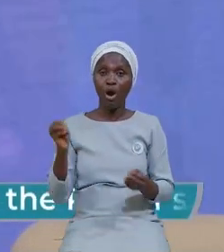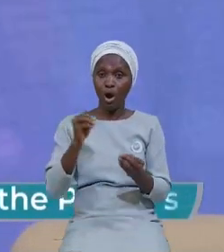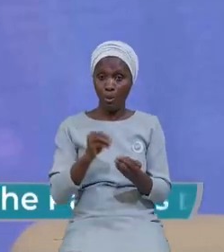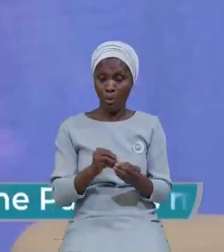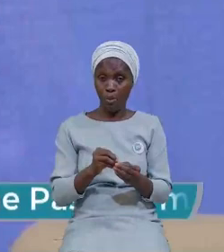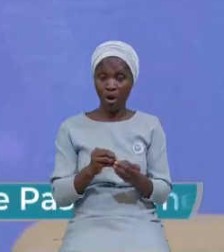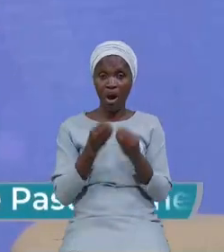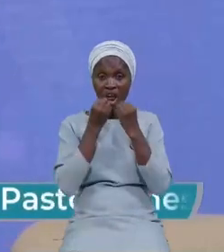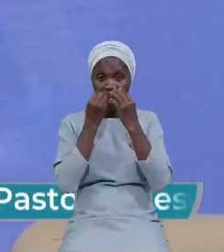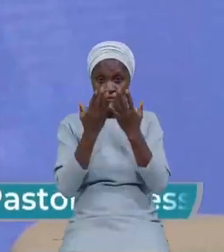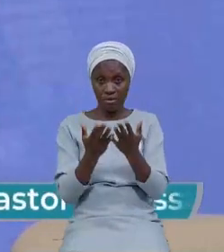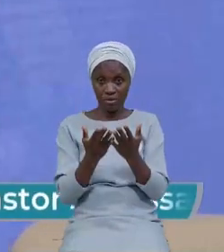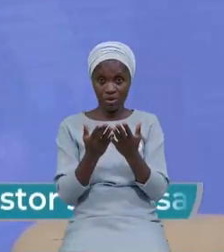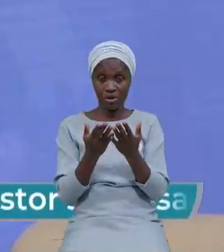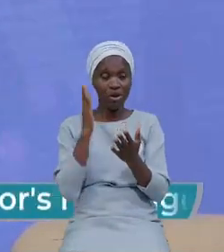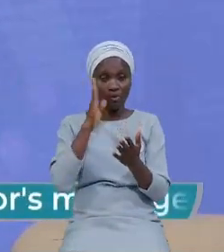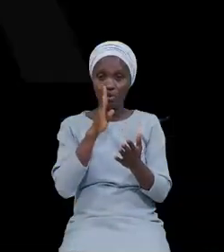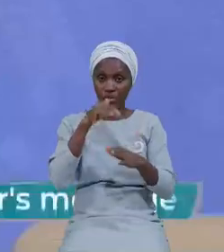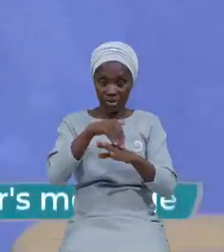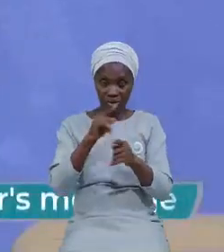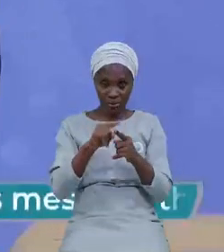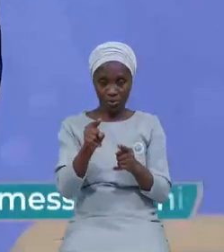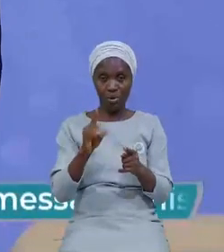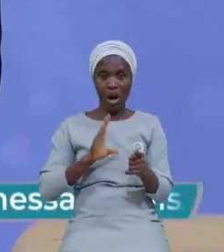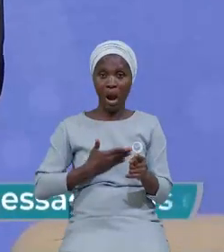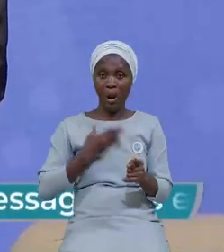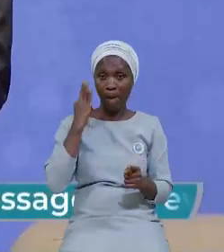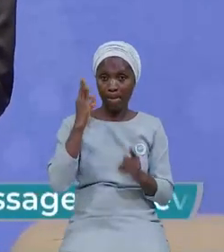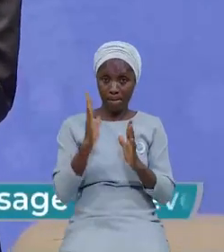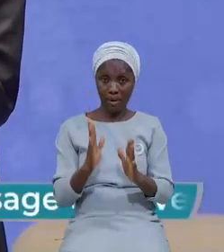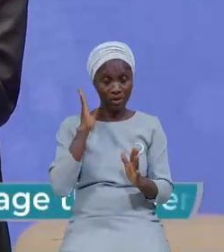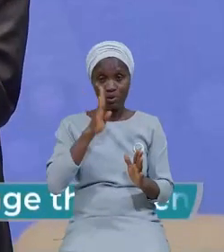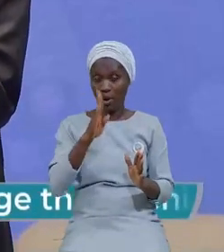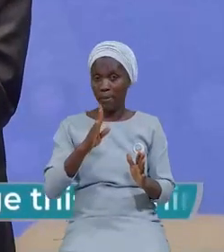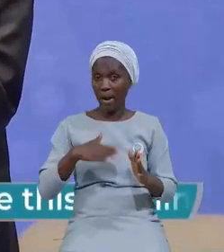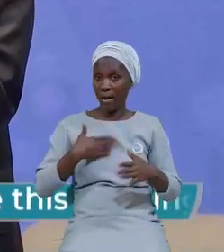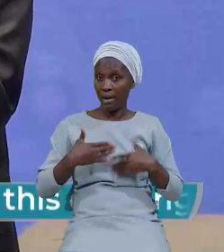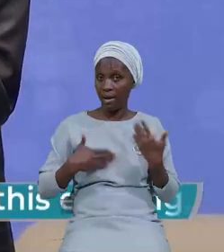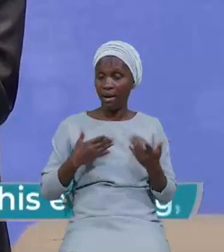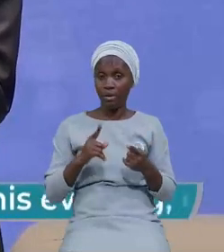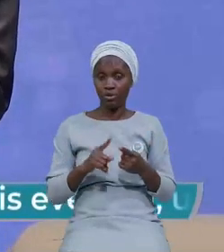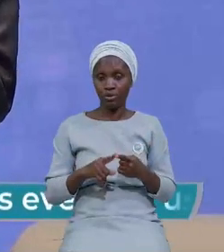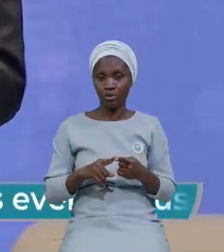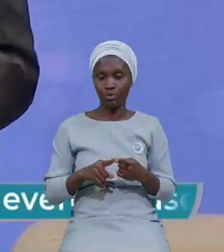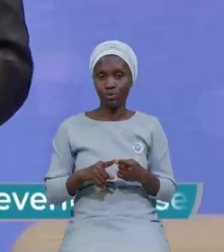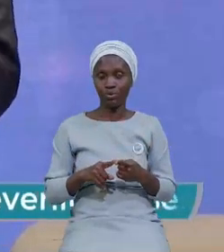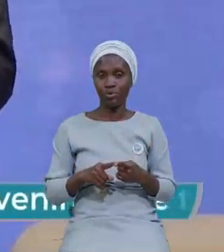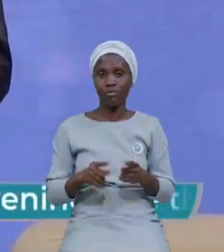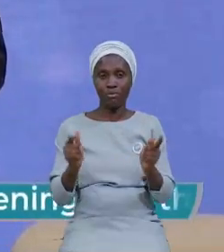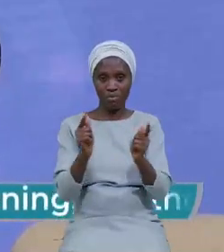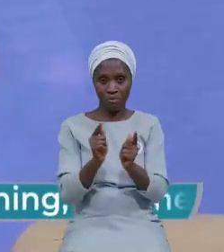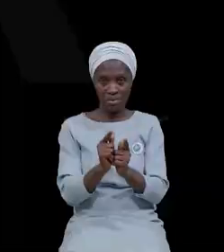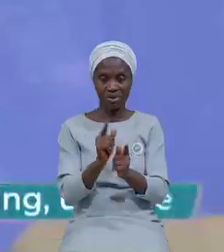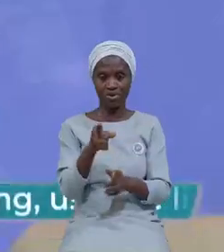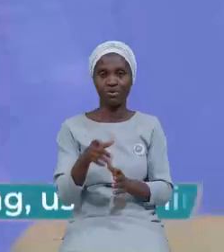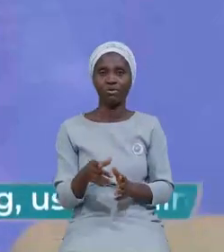recevrez plus de détails à ce sujet vre peur sera content de vous savoir conncter